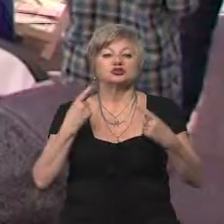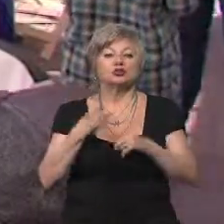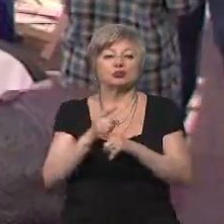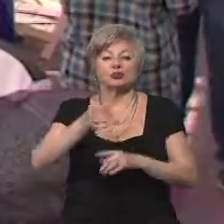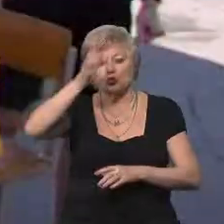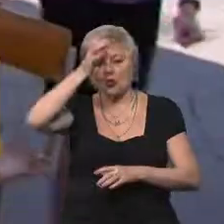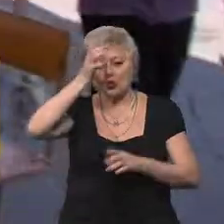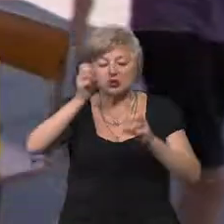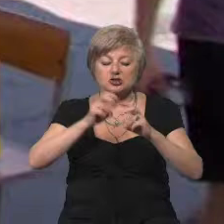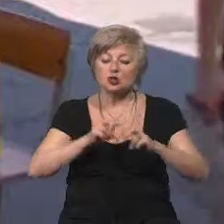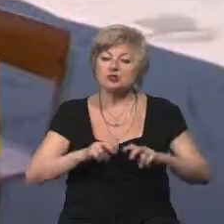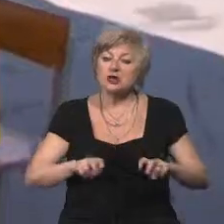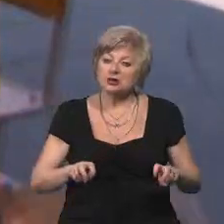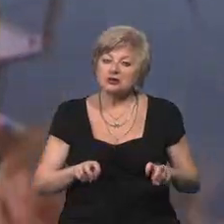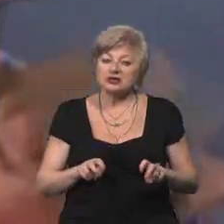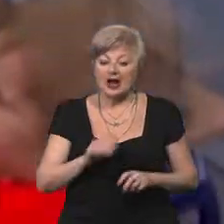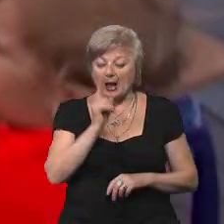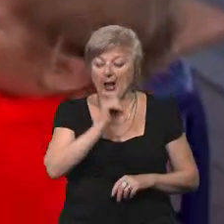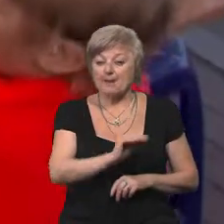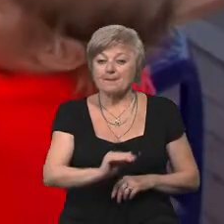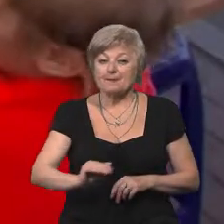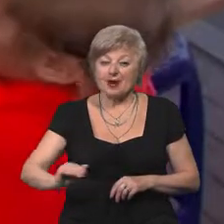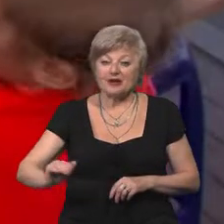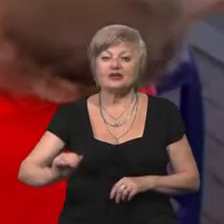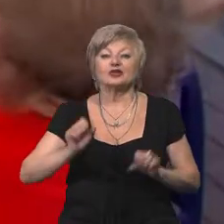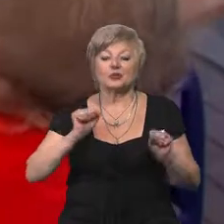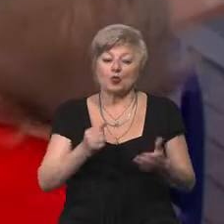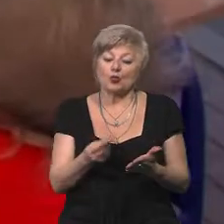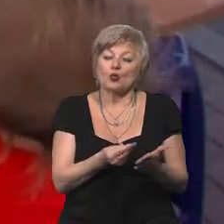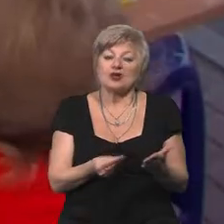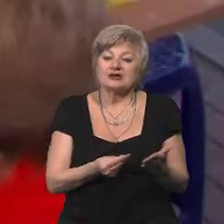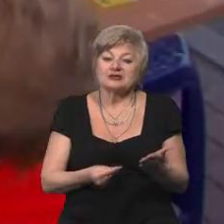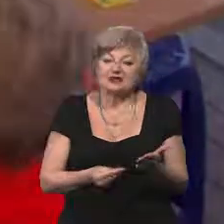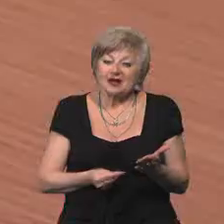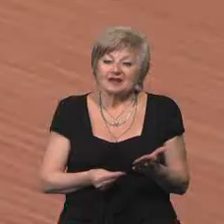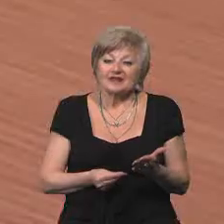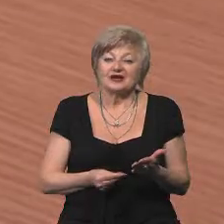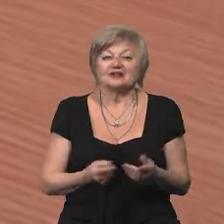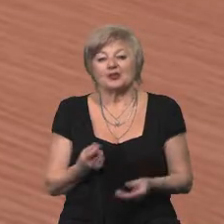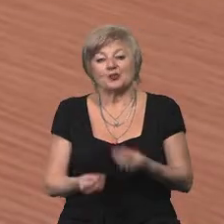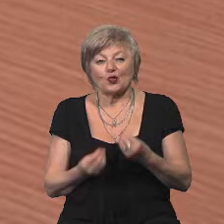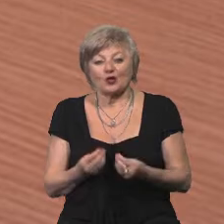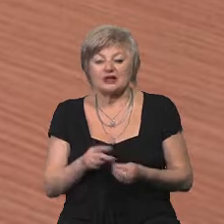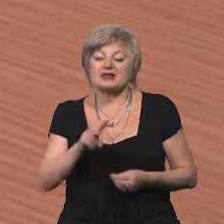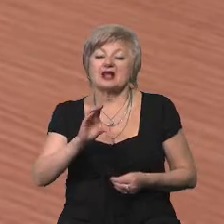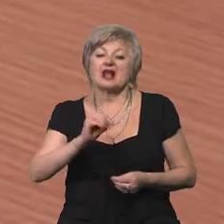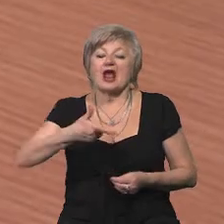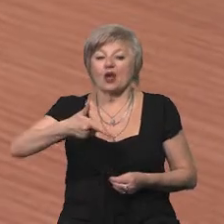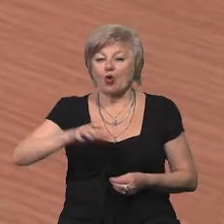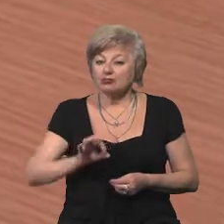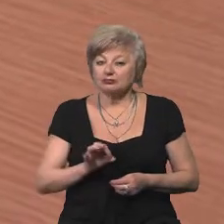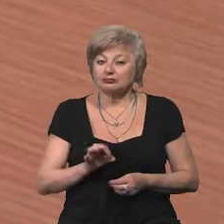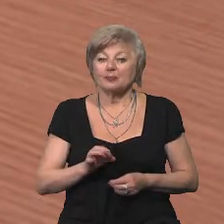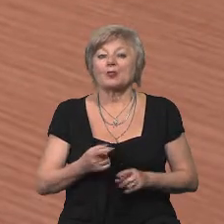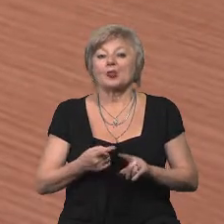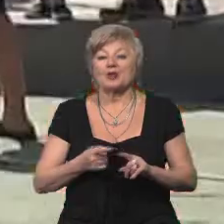науковим дослідженням. А найменші відвідувачі мали змогу помалювати 3D-ручкою чи погратись у лего, яке рухається.